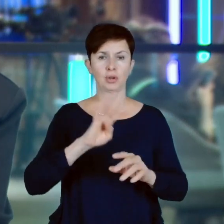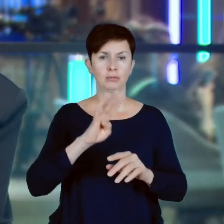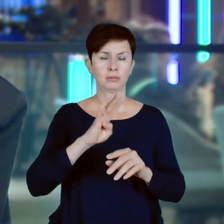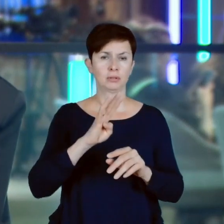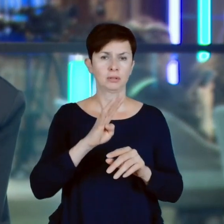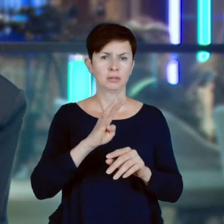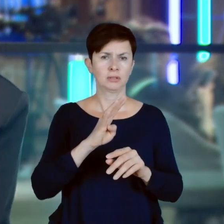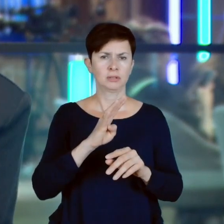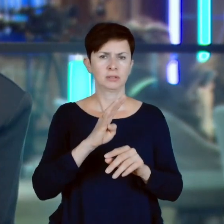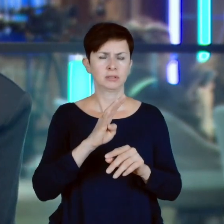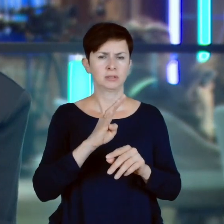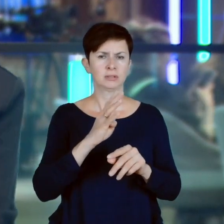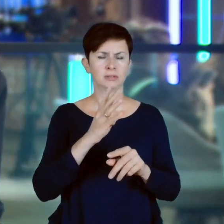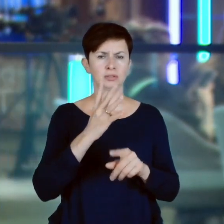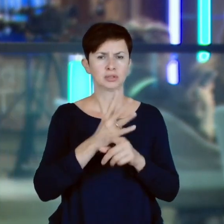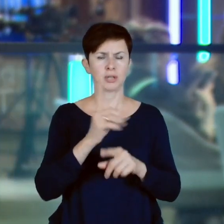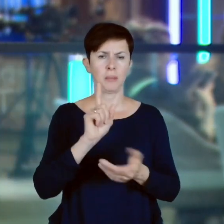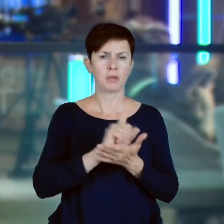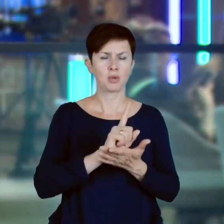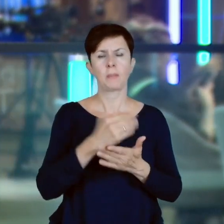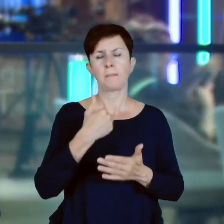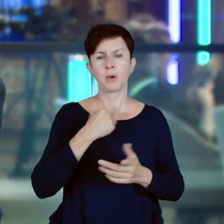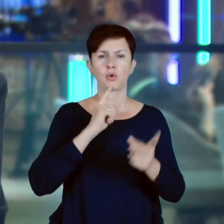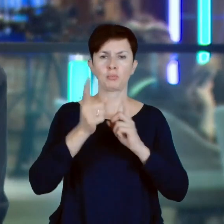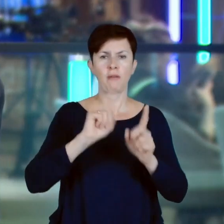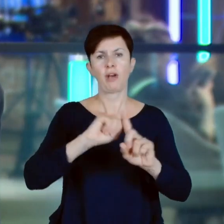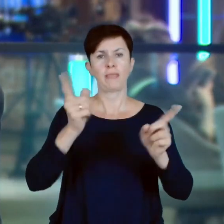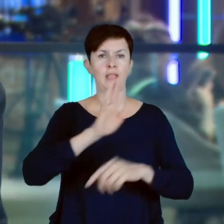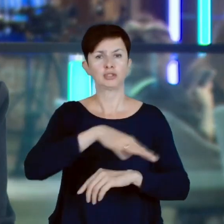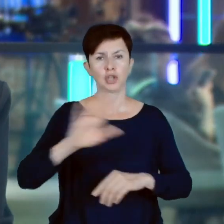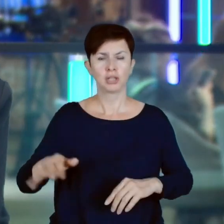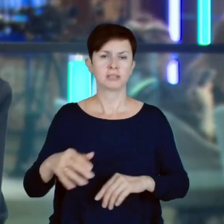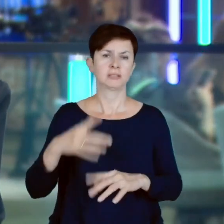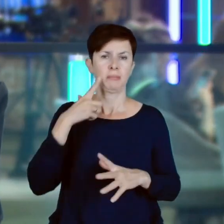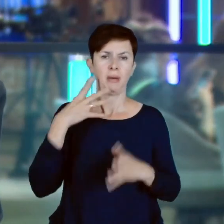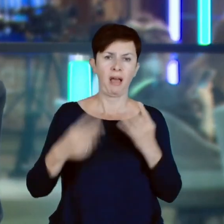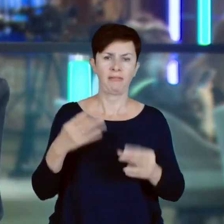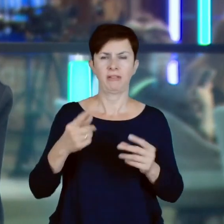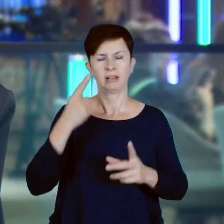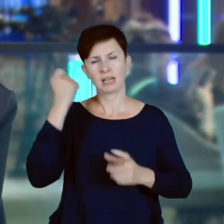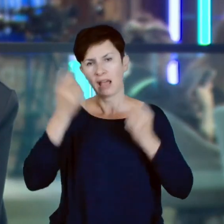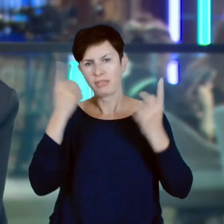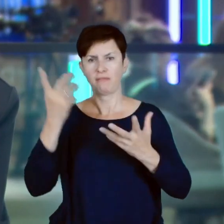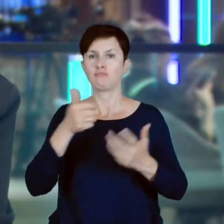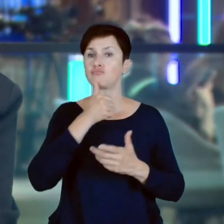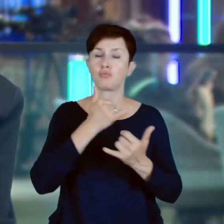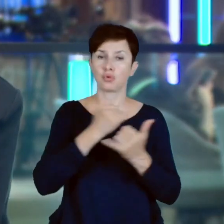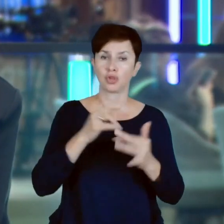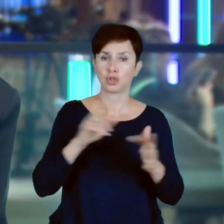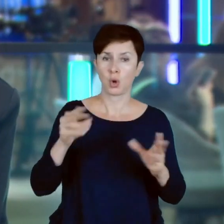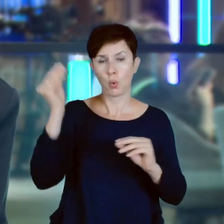z innymi dzieciakami, prawda? Bawiąc się, prawda? Będąc kreatywnym, próbując różne rzeczy, ucząc się, nie?